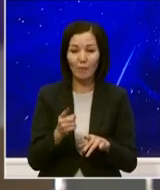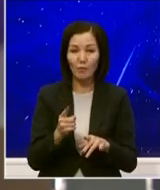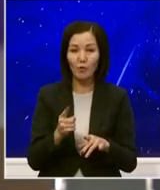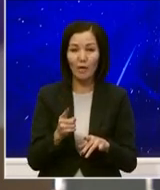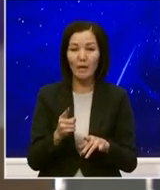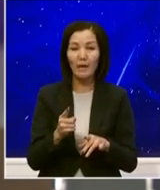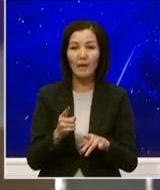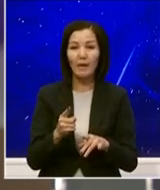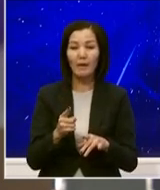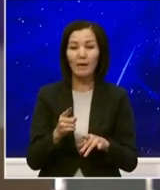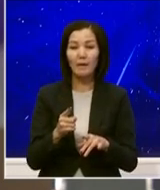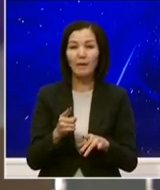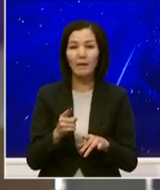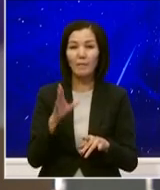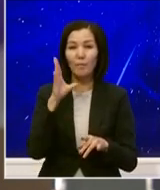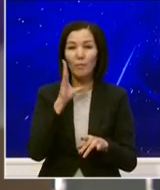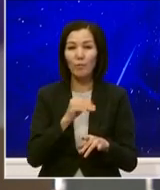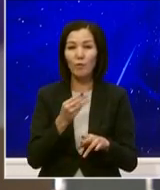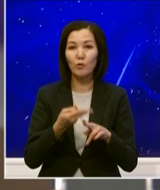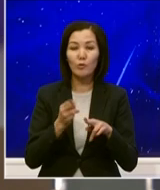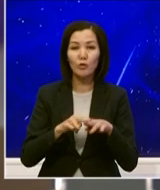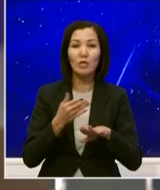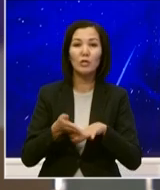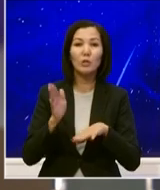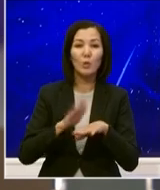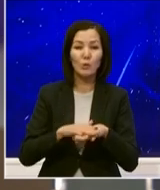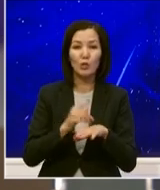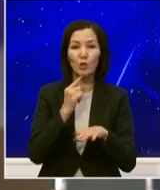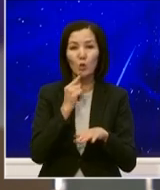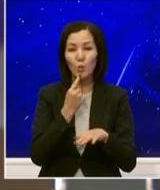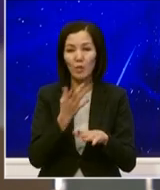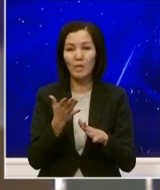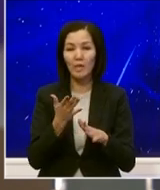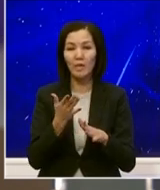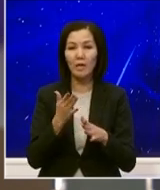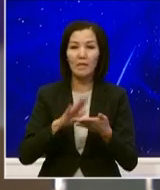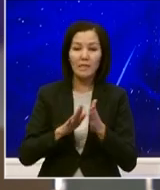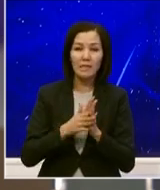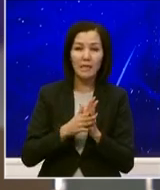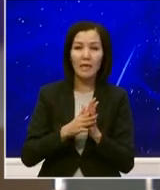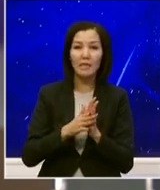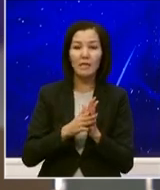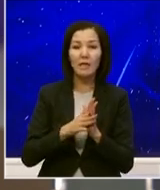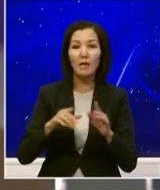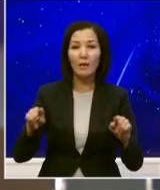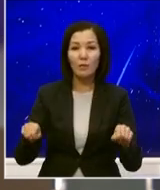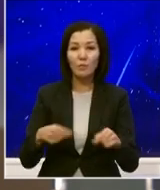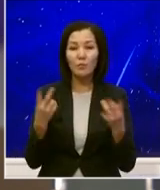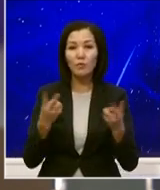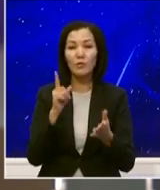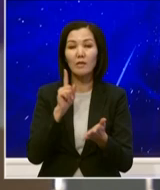эти патологии, они очень сложные, очень трудные. Детей из таких состояний очень сложно выводить. Должны